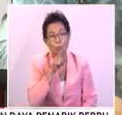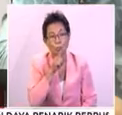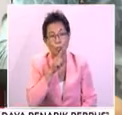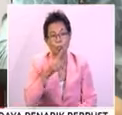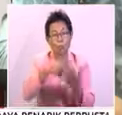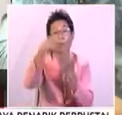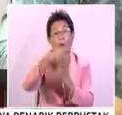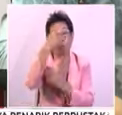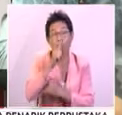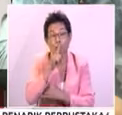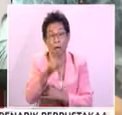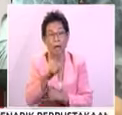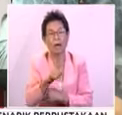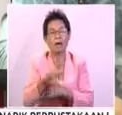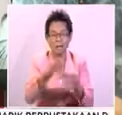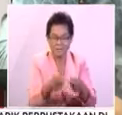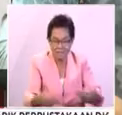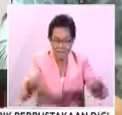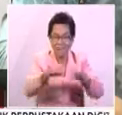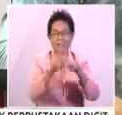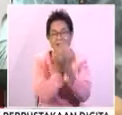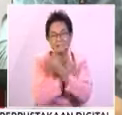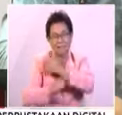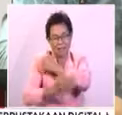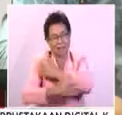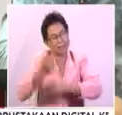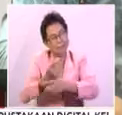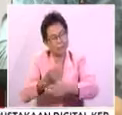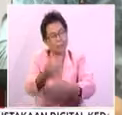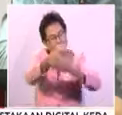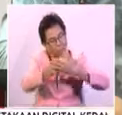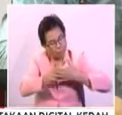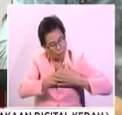bahawa nilai patriotisme itu kekal dalam diri mereka,